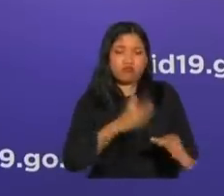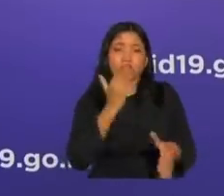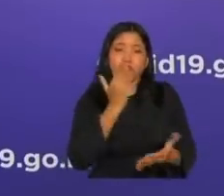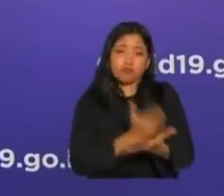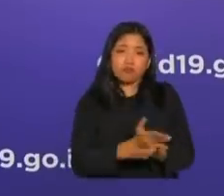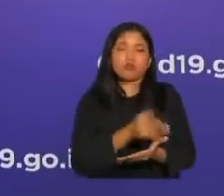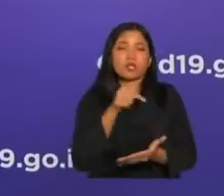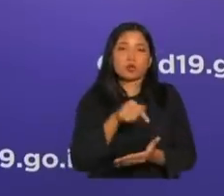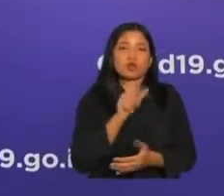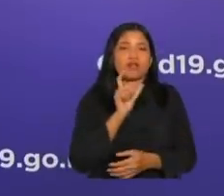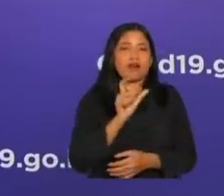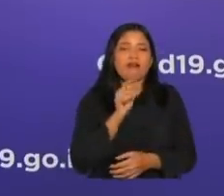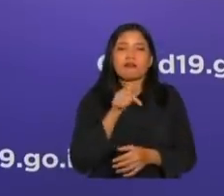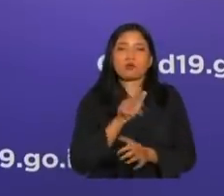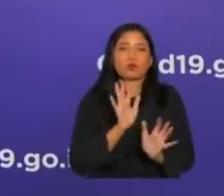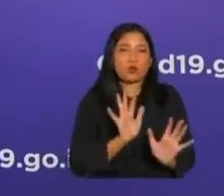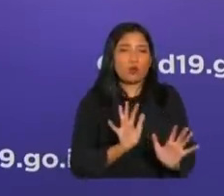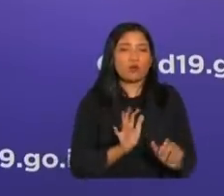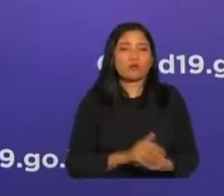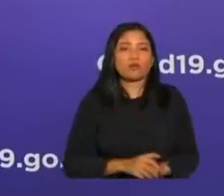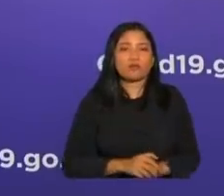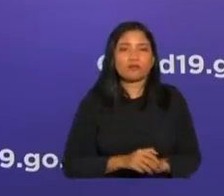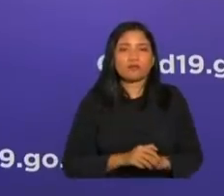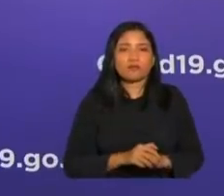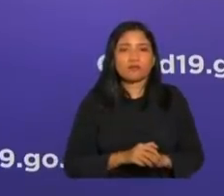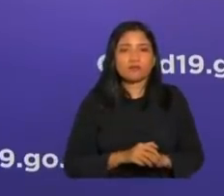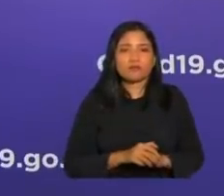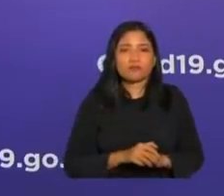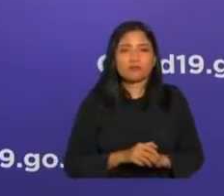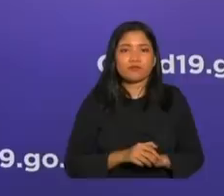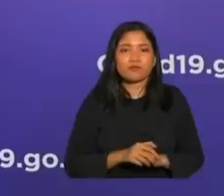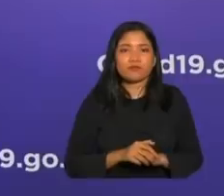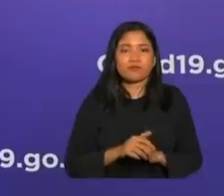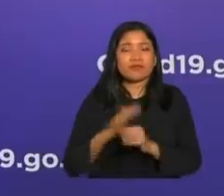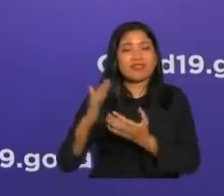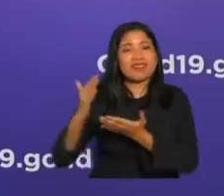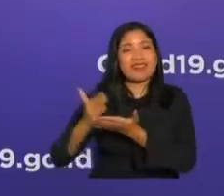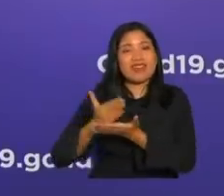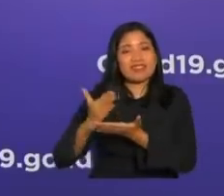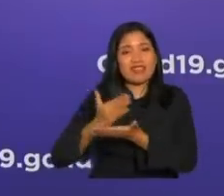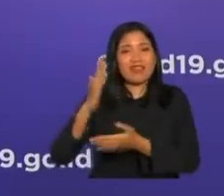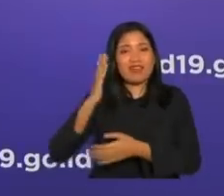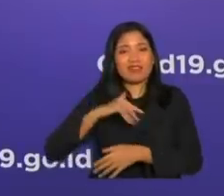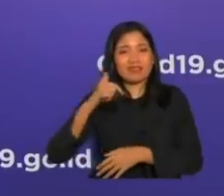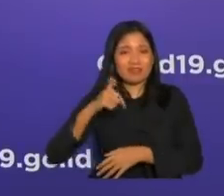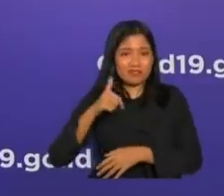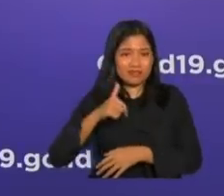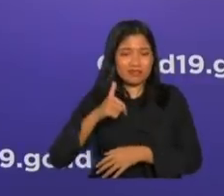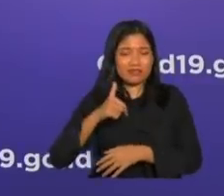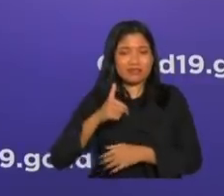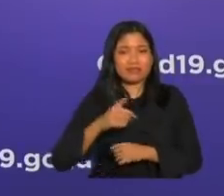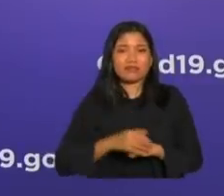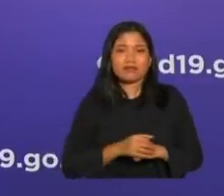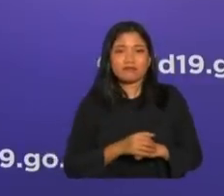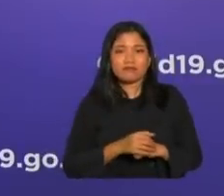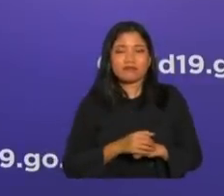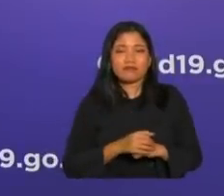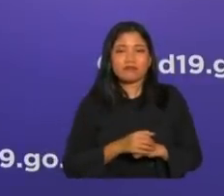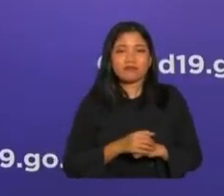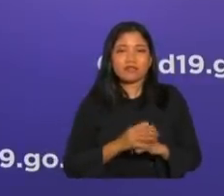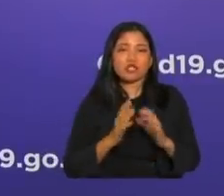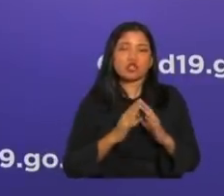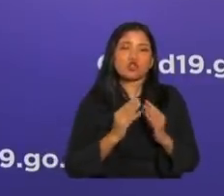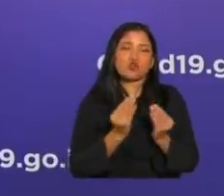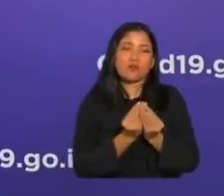19 ini saudara-saudara data yang kami dapatkan pada hari ini jumlah